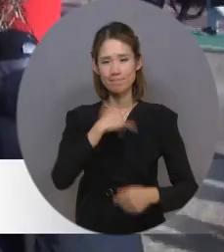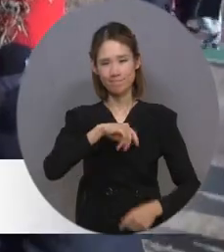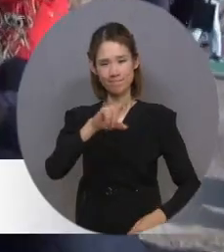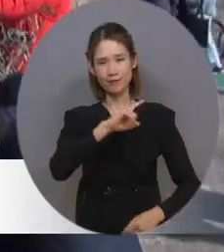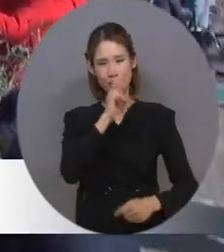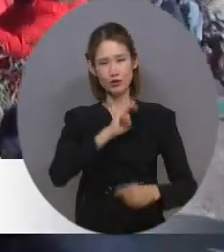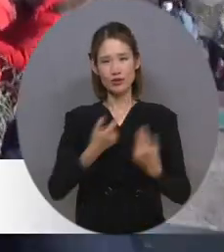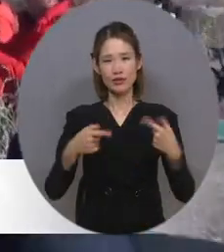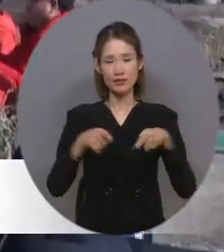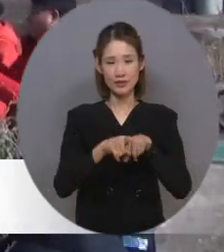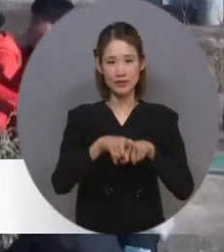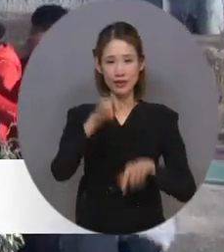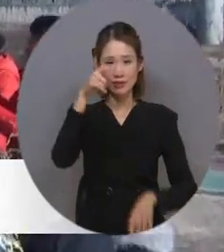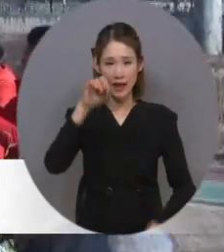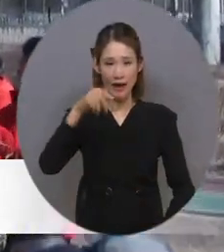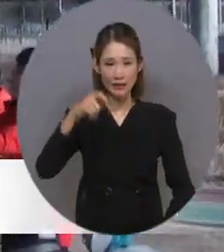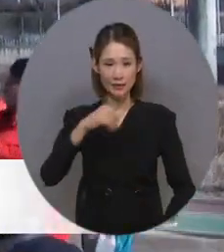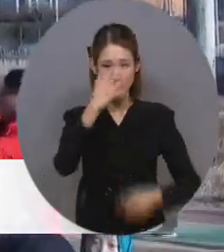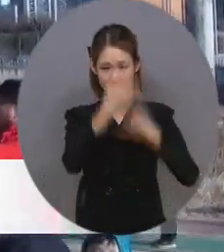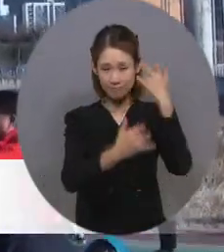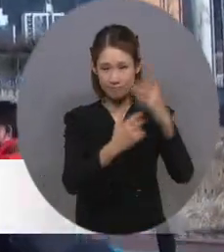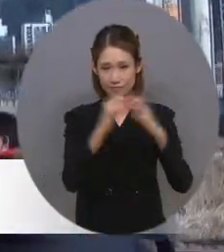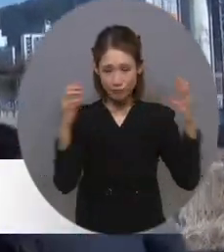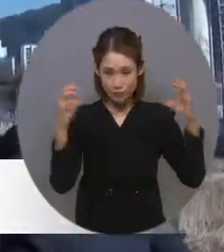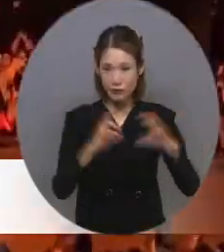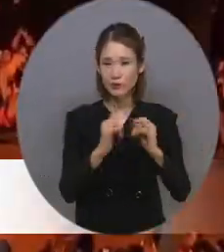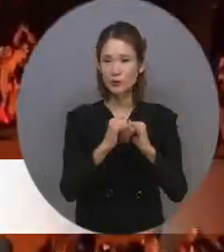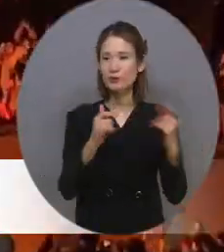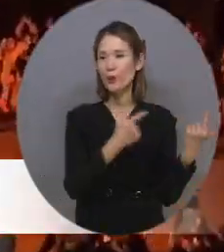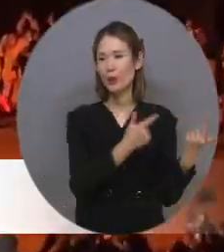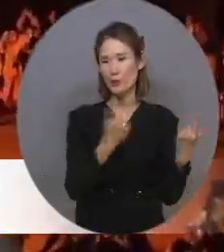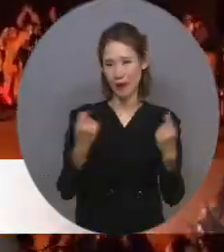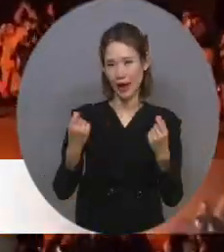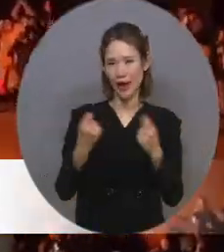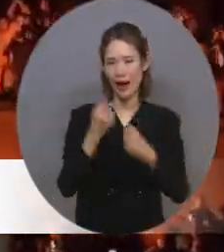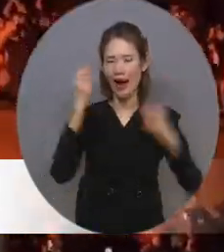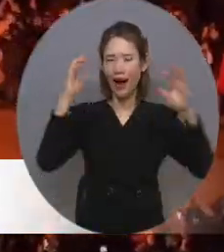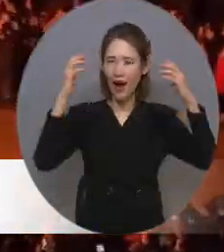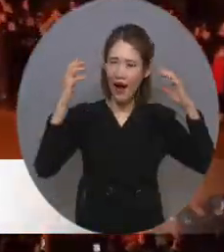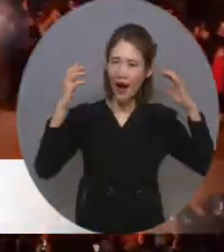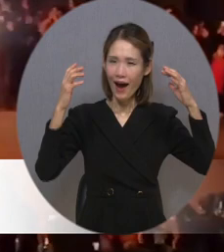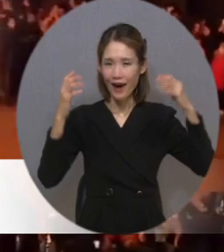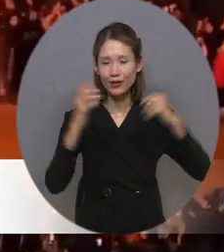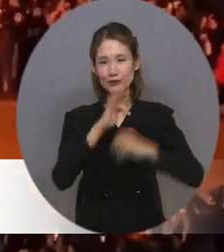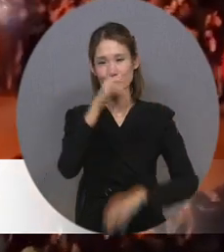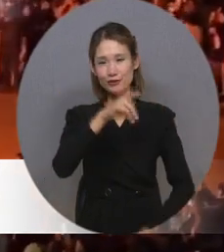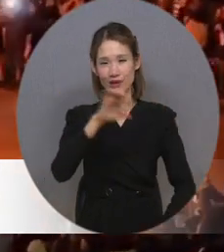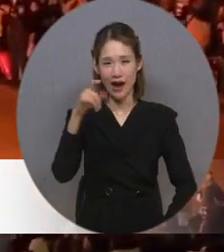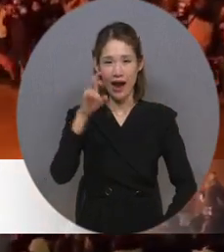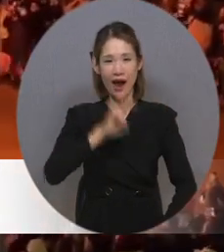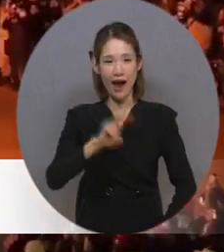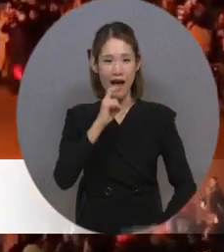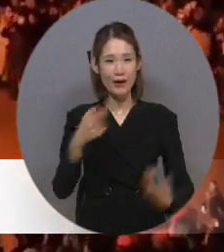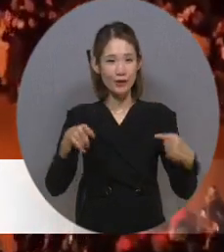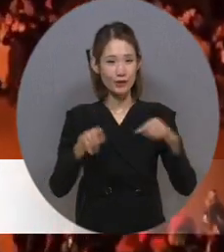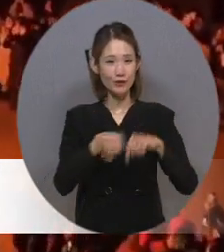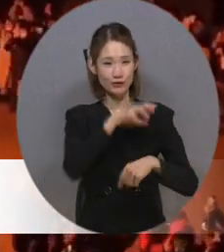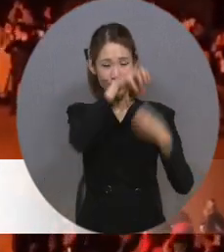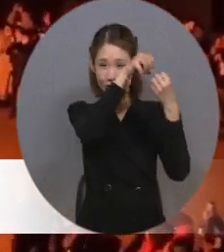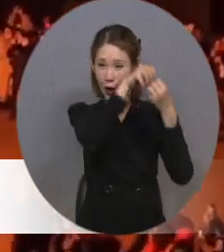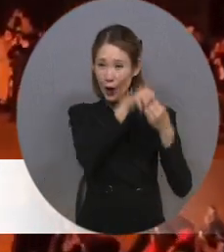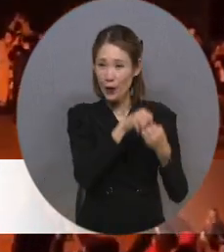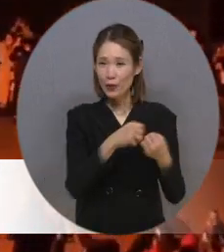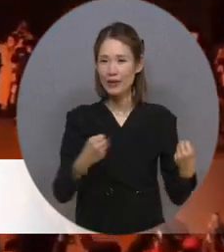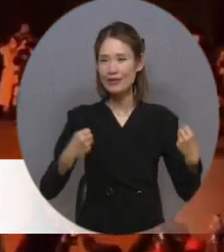기다리던 달집 태우기는 모여든 시민 모두가 함께 환호하며 국악과 함께 즐기는 우리 전통의